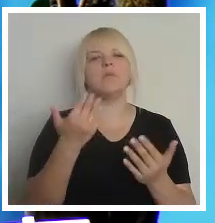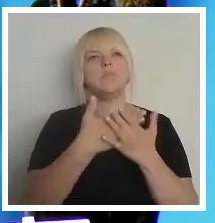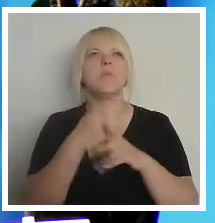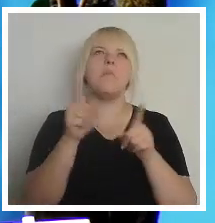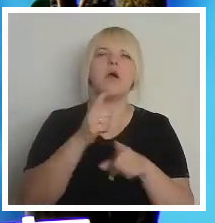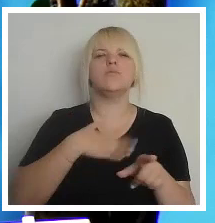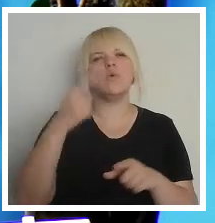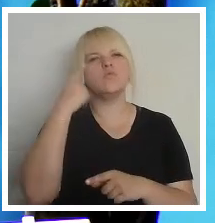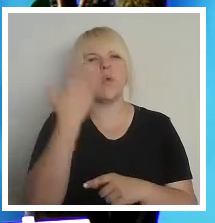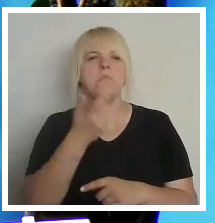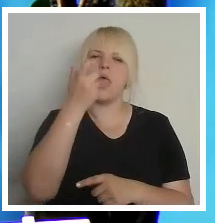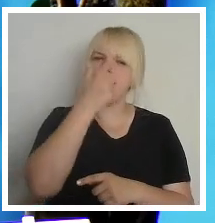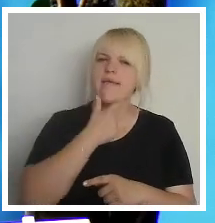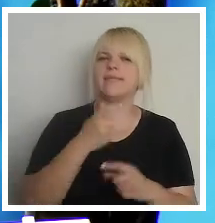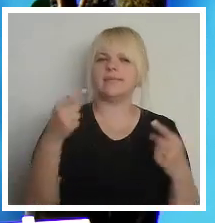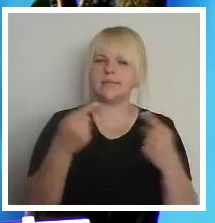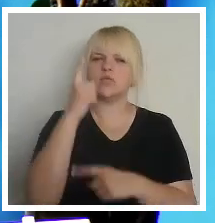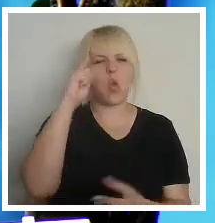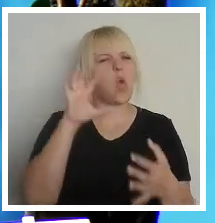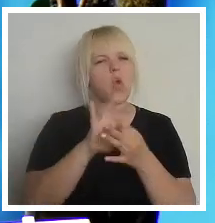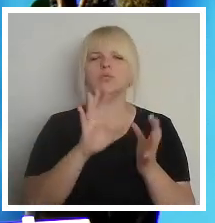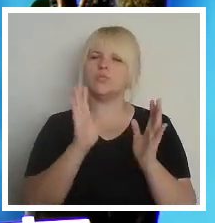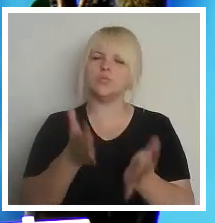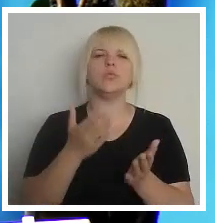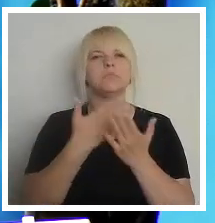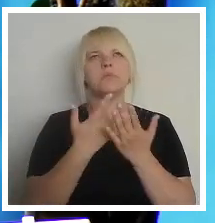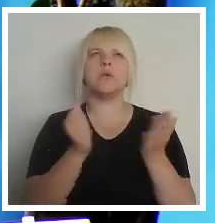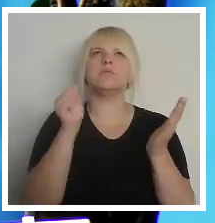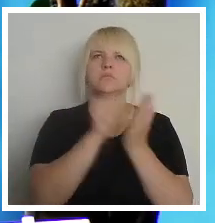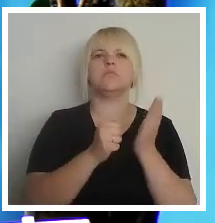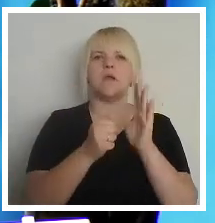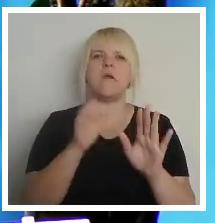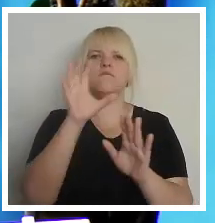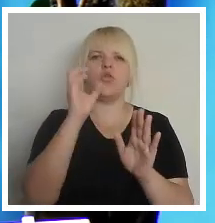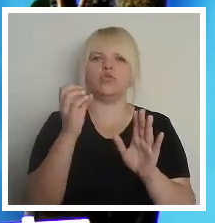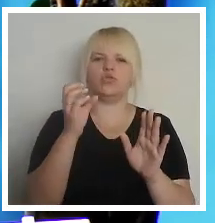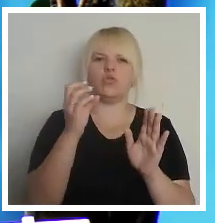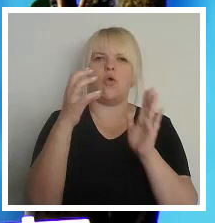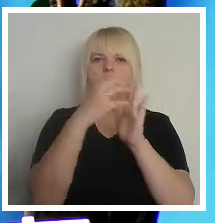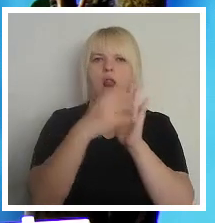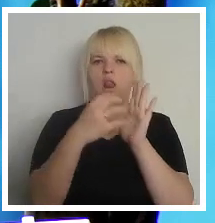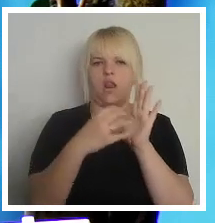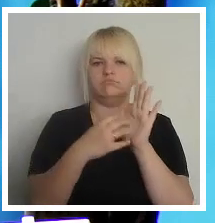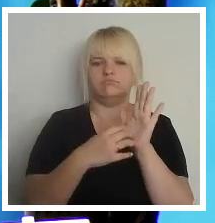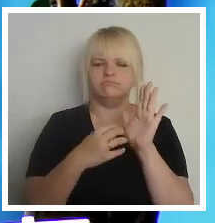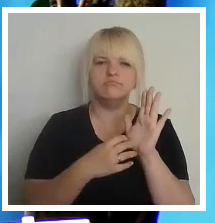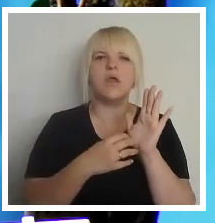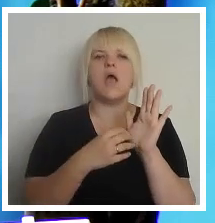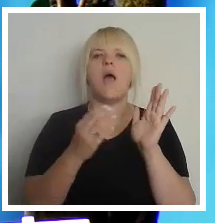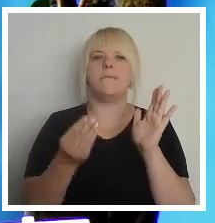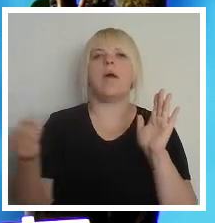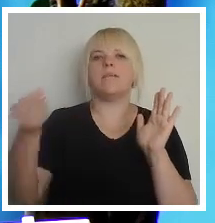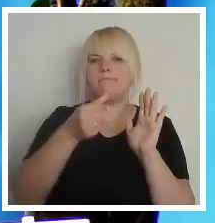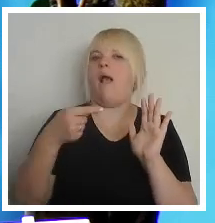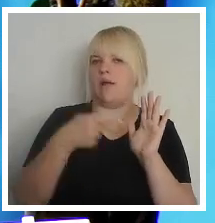cik ētiski un cik loģiski būtu, piemēram, likt fotogalerijas pa maksu. Un mēs slēgtā balansējam